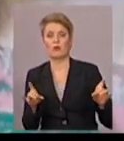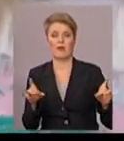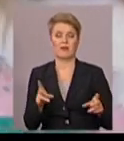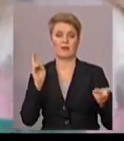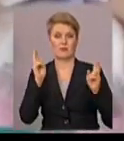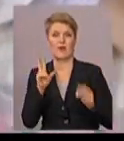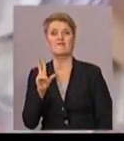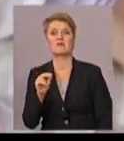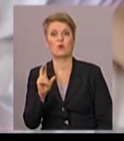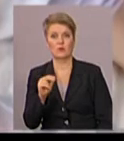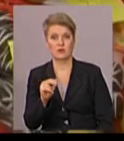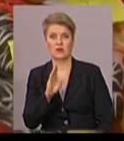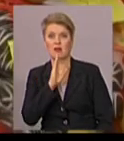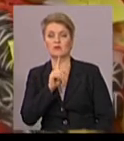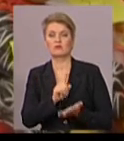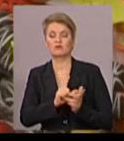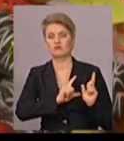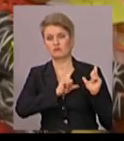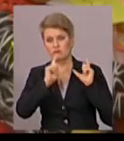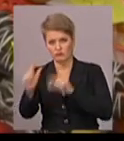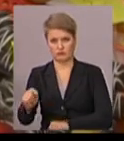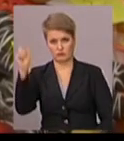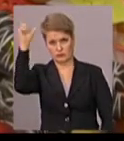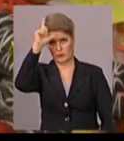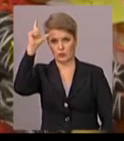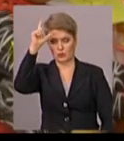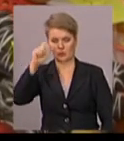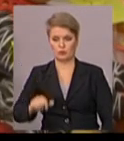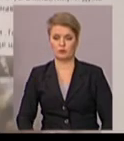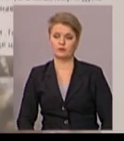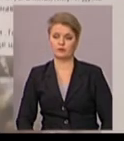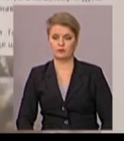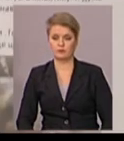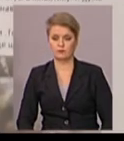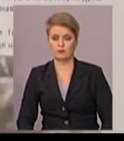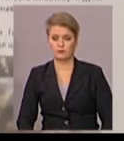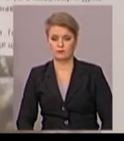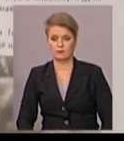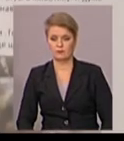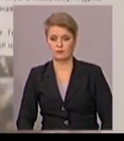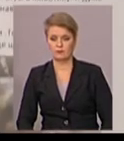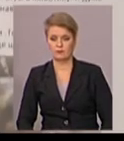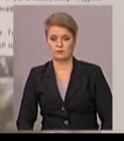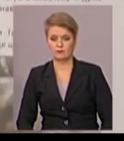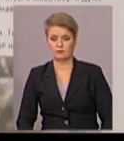понеділок Дарина з батьками вже має вилетіти до Туреччини. Інна Дученко, Юлія Вознюк, Вадим Наумчак. Новини на Першому.